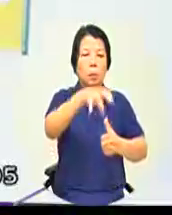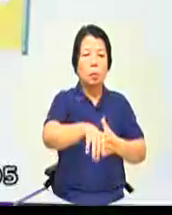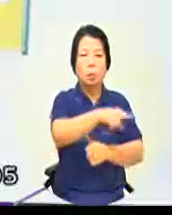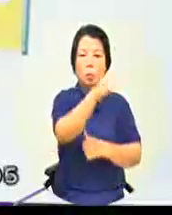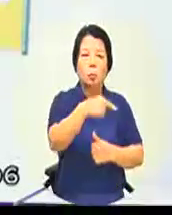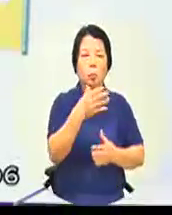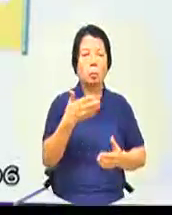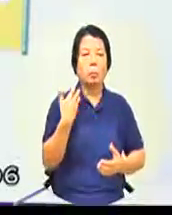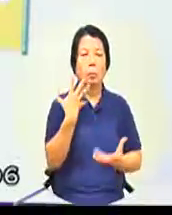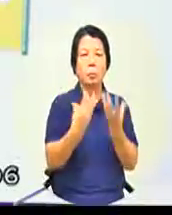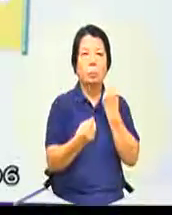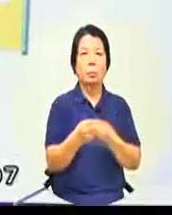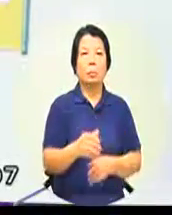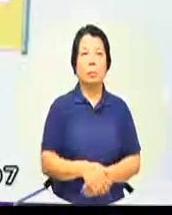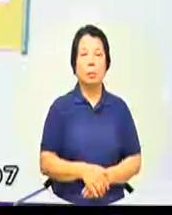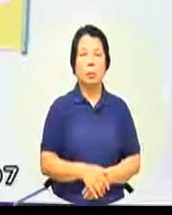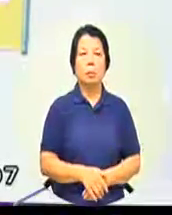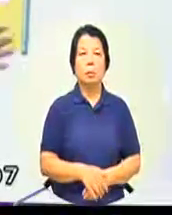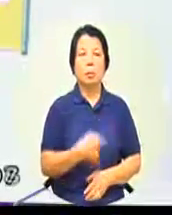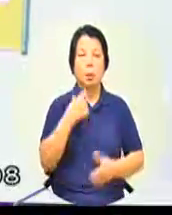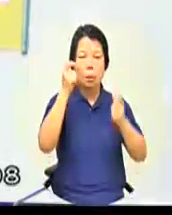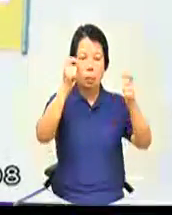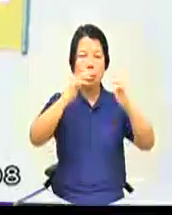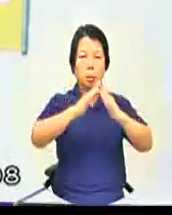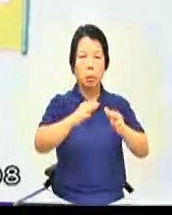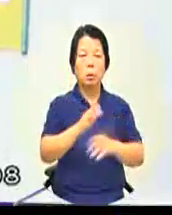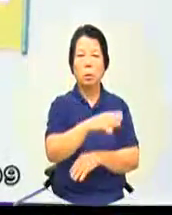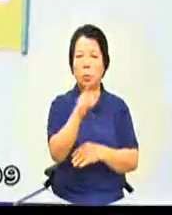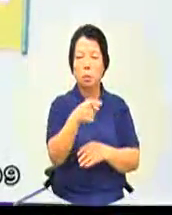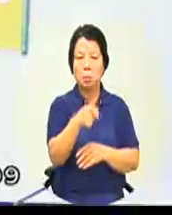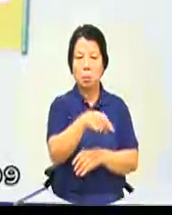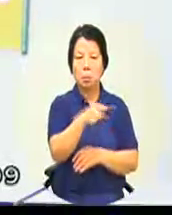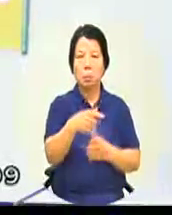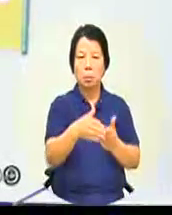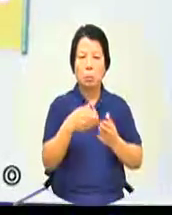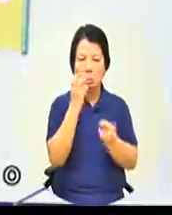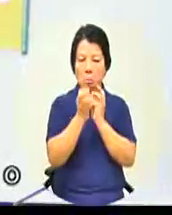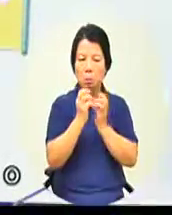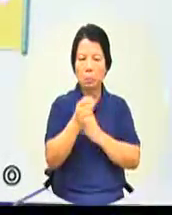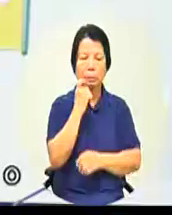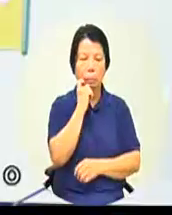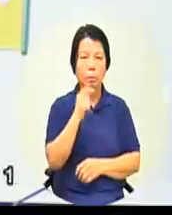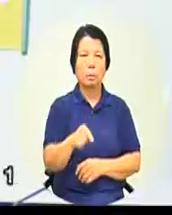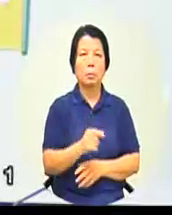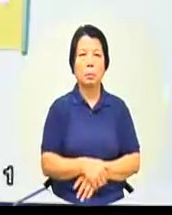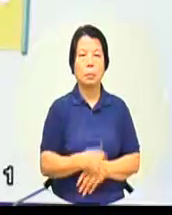道了。我问两个局长都唔知，我看高雄市要知就真正是哪一个单位呢？